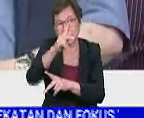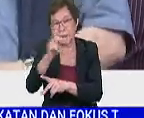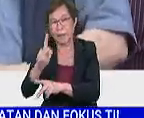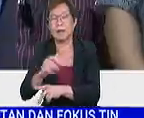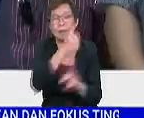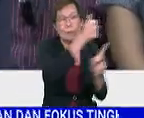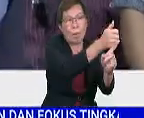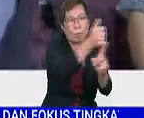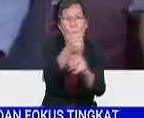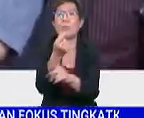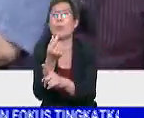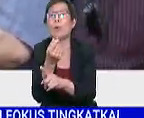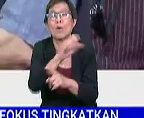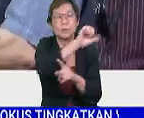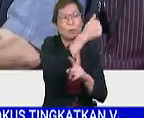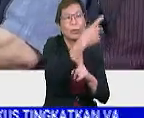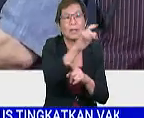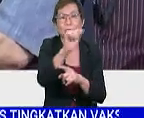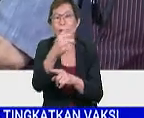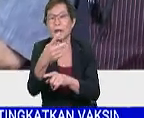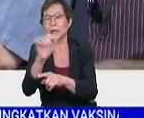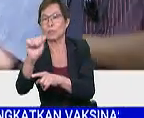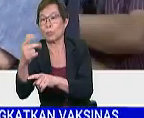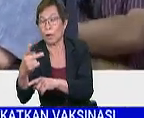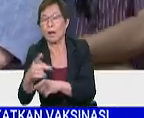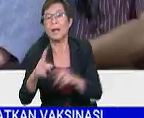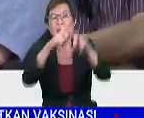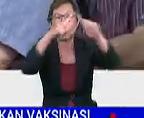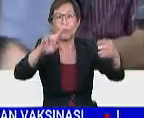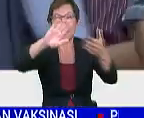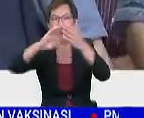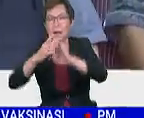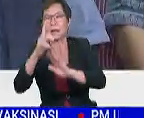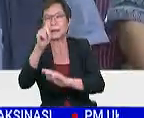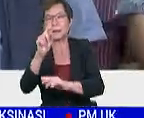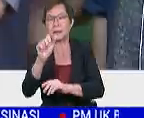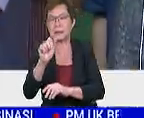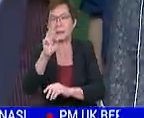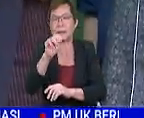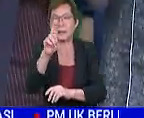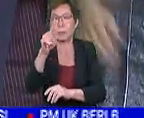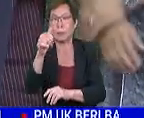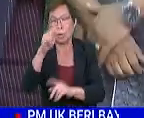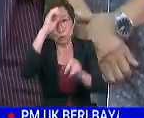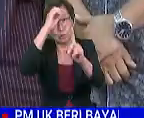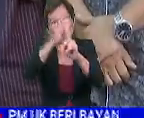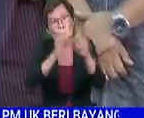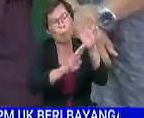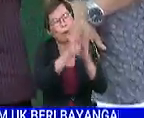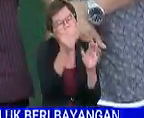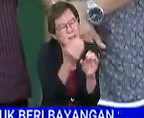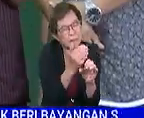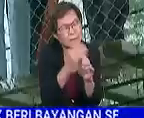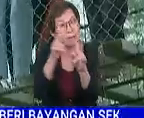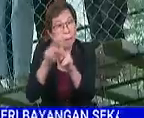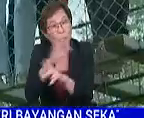masing-masing bernilai r10,000 di dewan masyarakat Tambunan bagi tujuan pembangunan kecil Kampung Selain itu